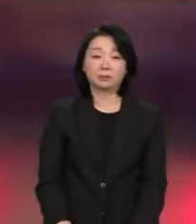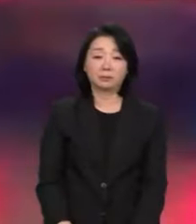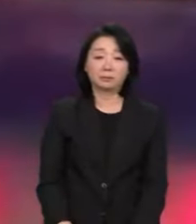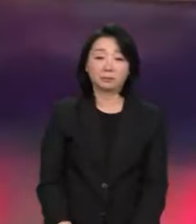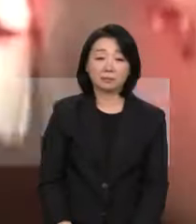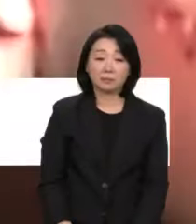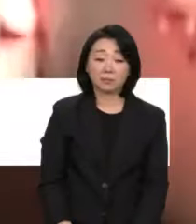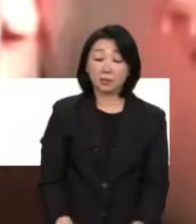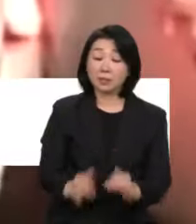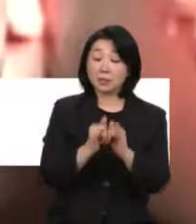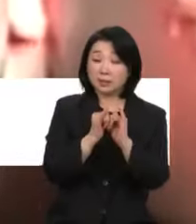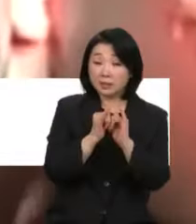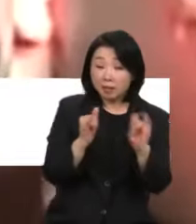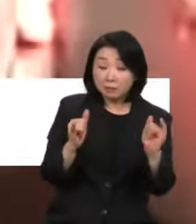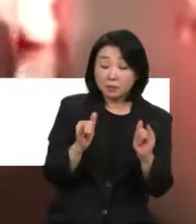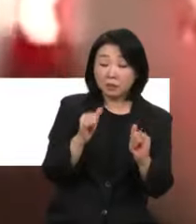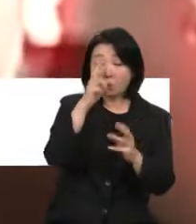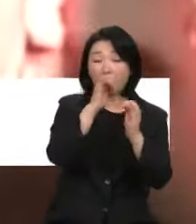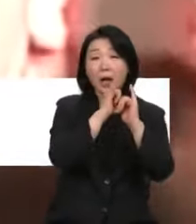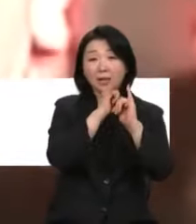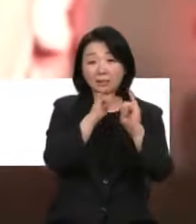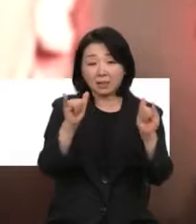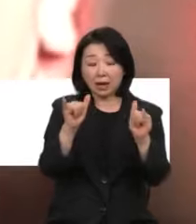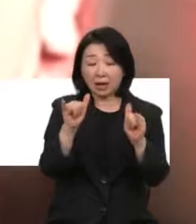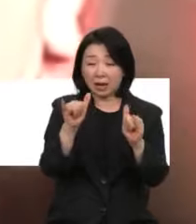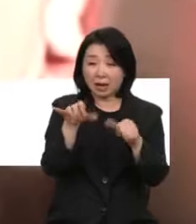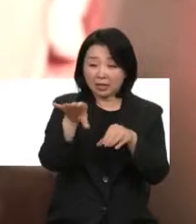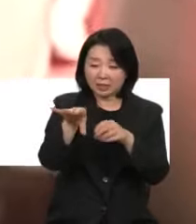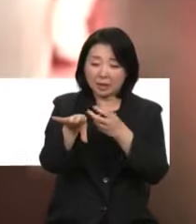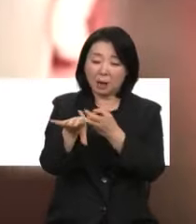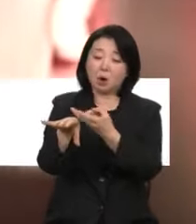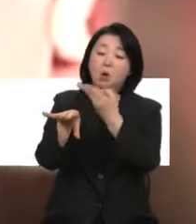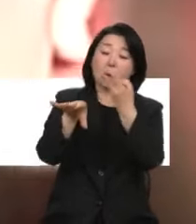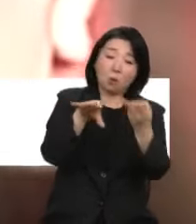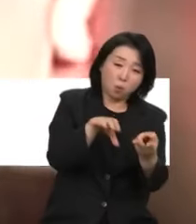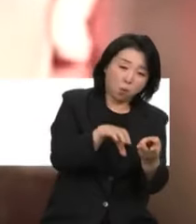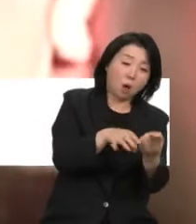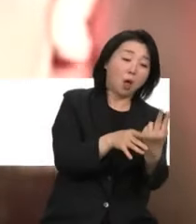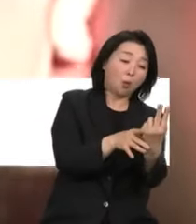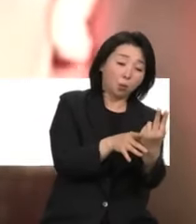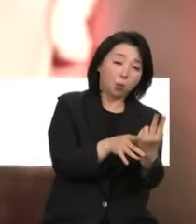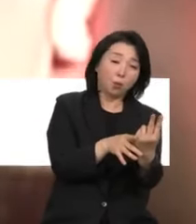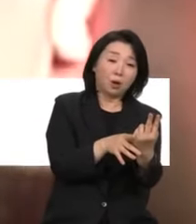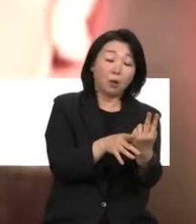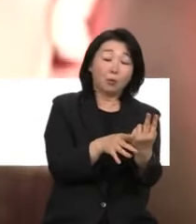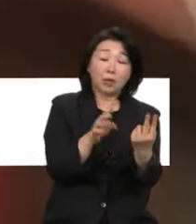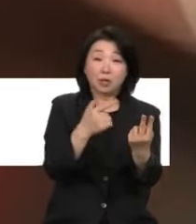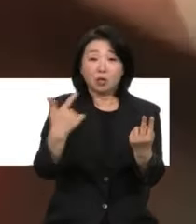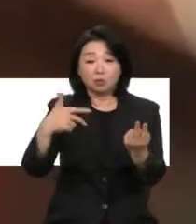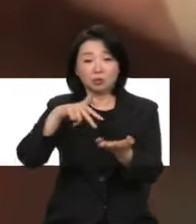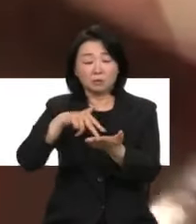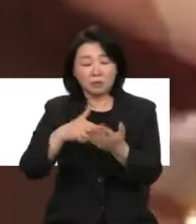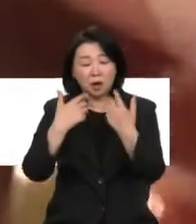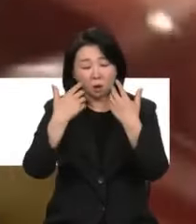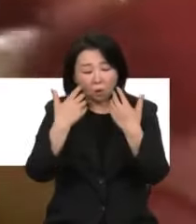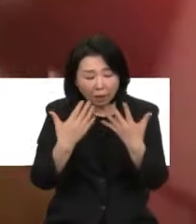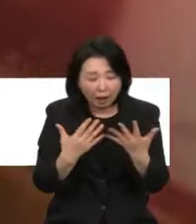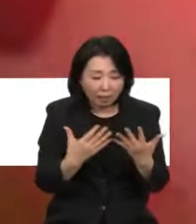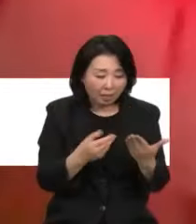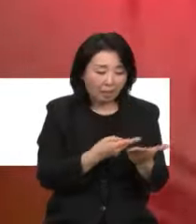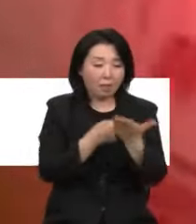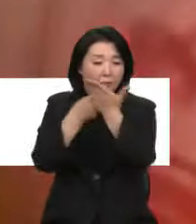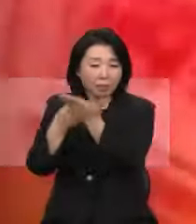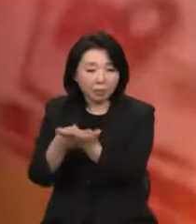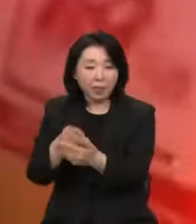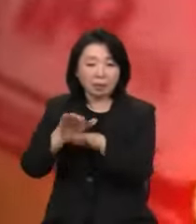그 시민분께서 그 환자분을 차량 밖으로 구조해 주신 덕분에 저희는 수월하게 환자를 구급차 안으로 이송해서 처치할 수